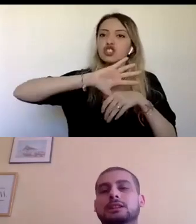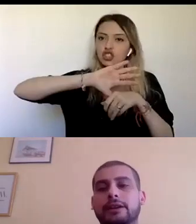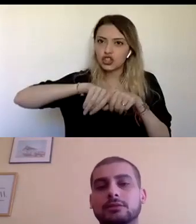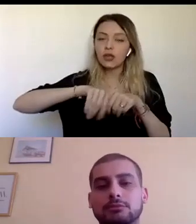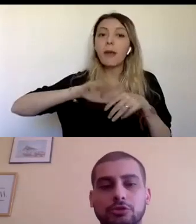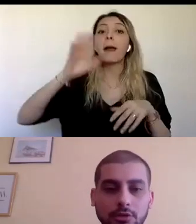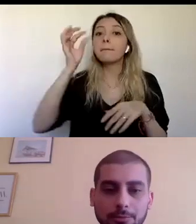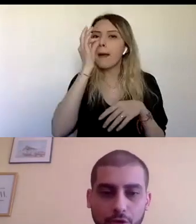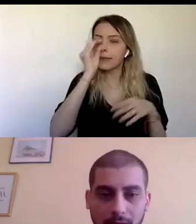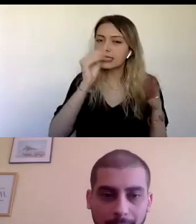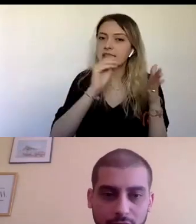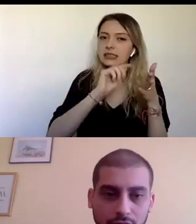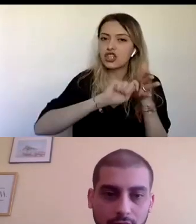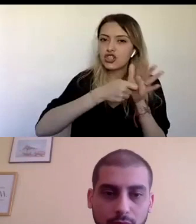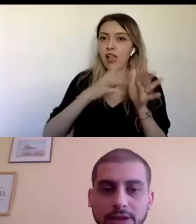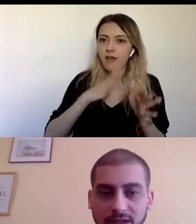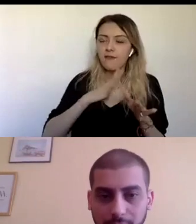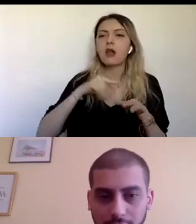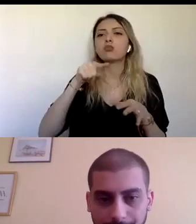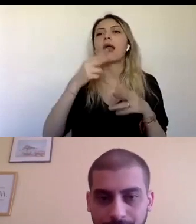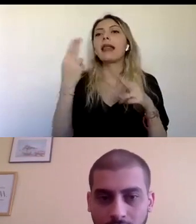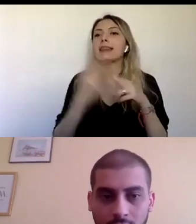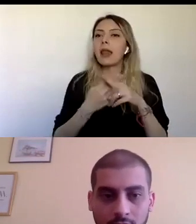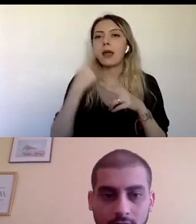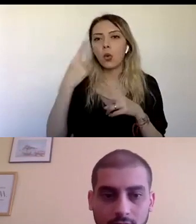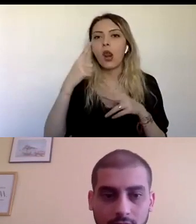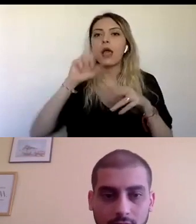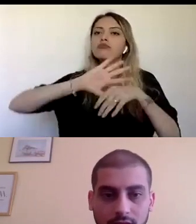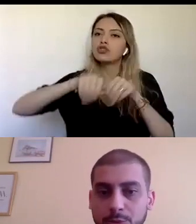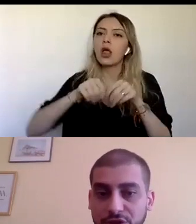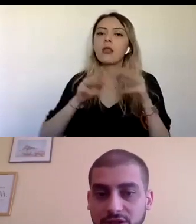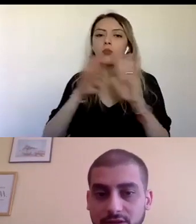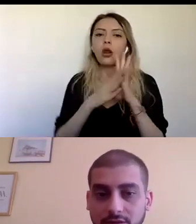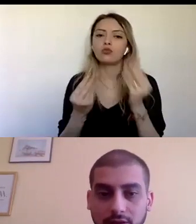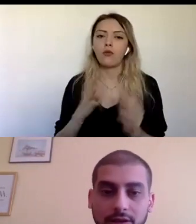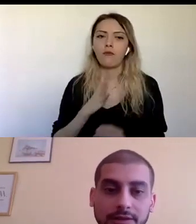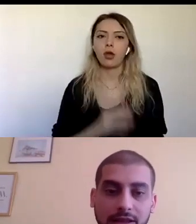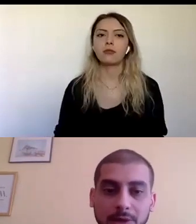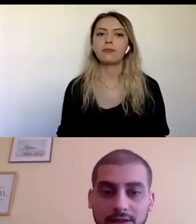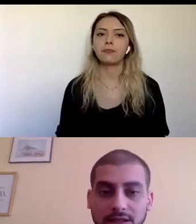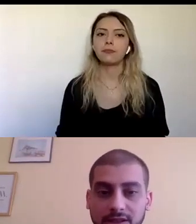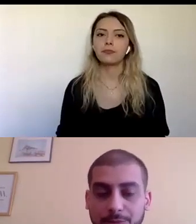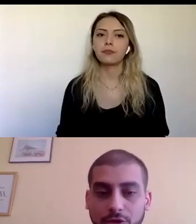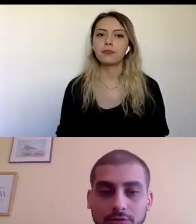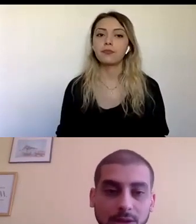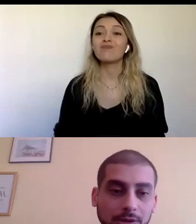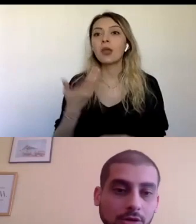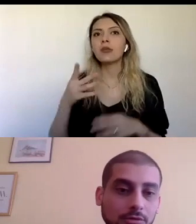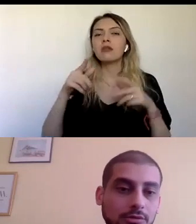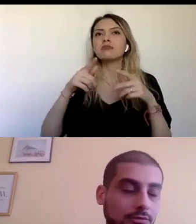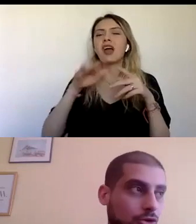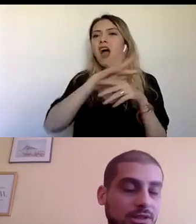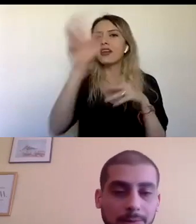deneme yoluyla kıran bir sürü program mevcut. Bunlarla yapılıyor. Kamuya açık internet bağlantılarıyla